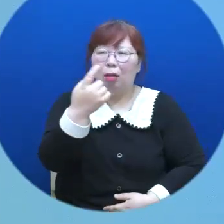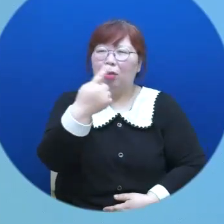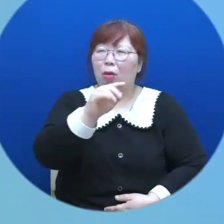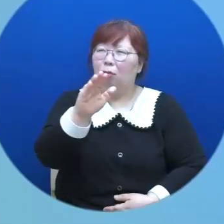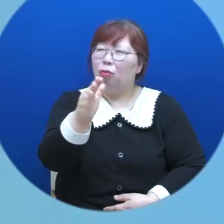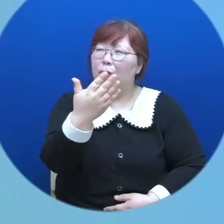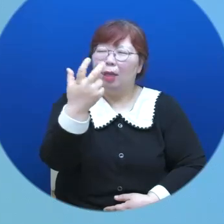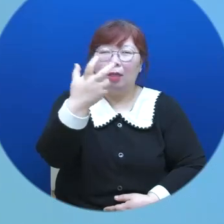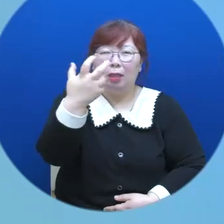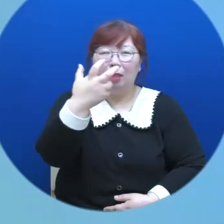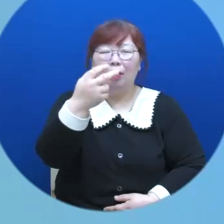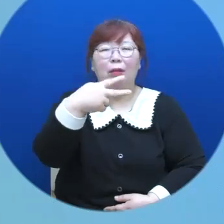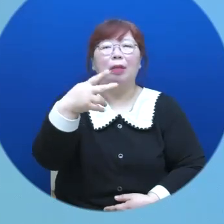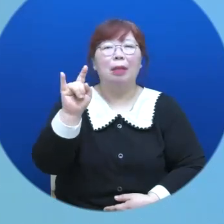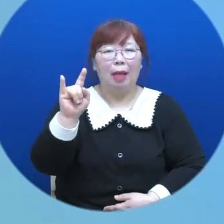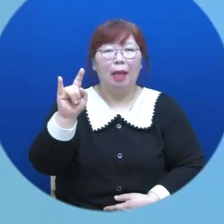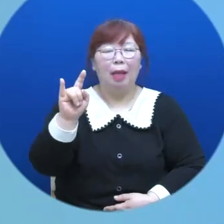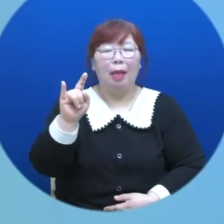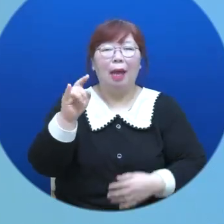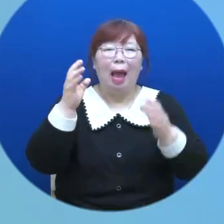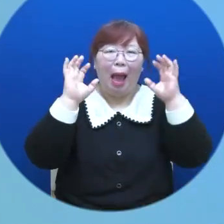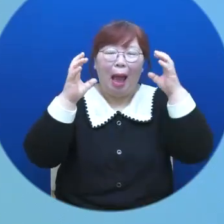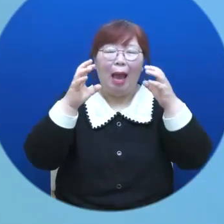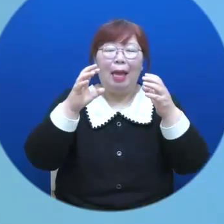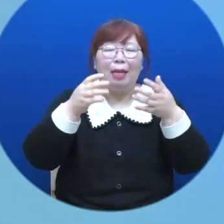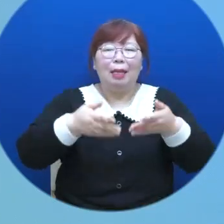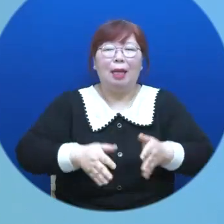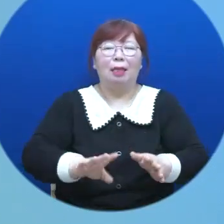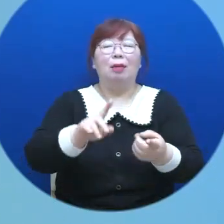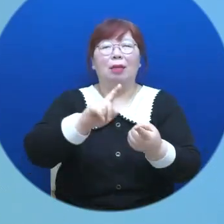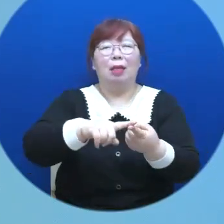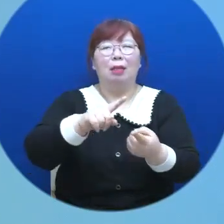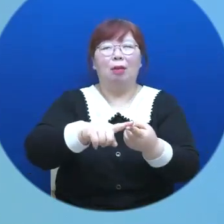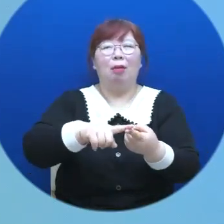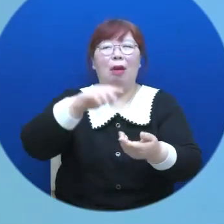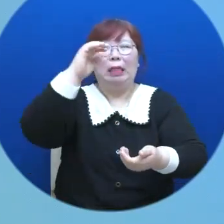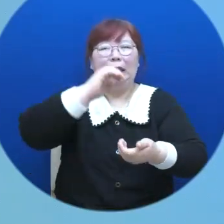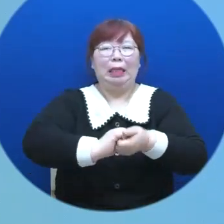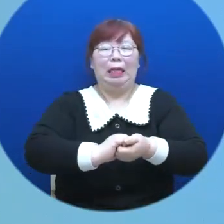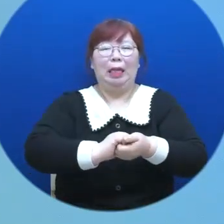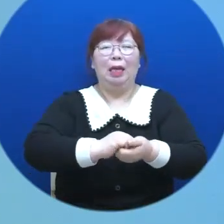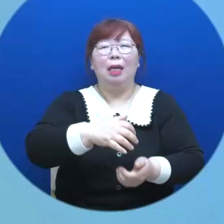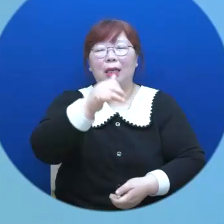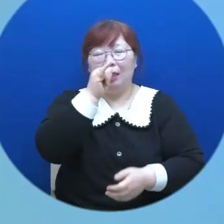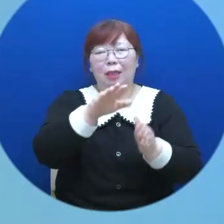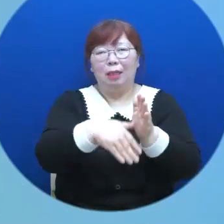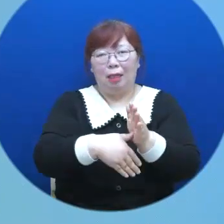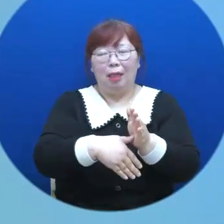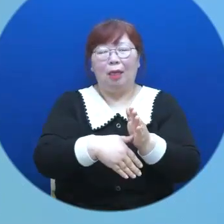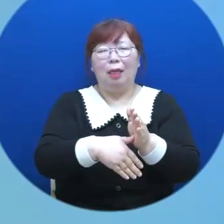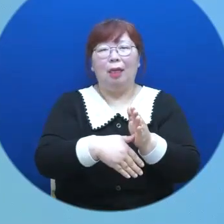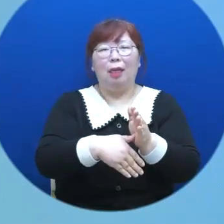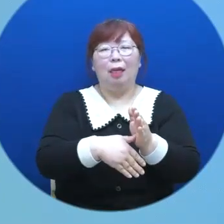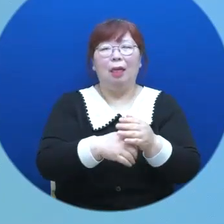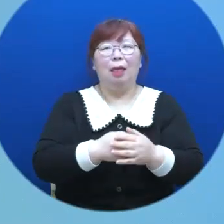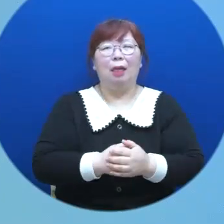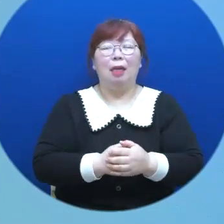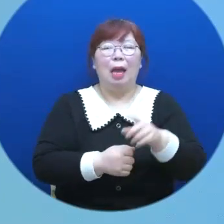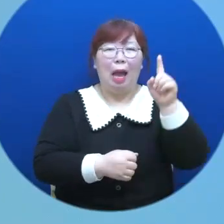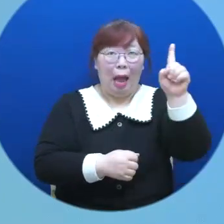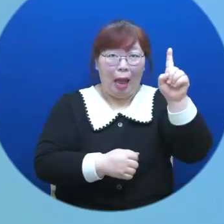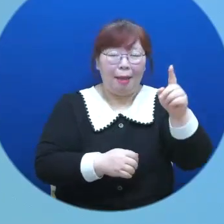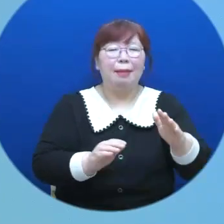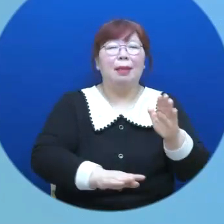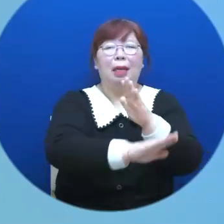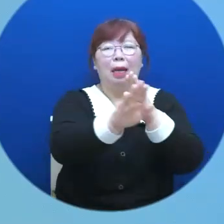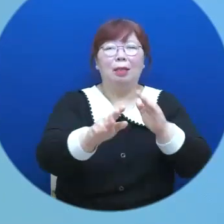1970년대 산화 제한이 한국에 뿌리를 내리고 있는 그때 한 가정